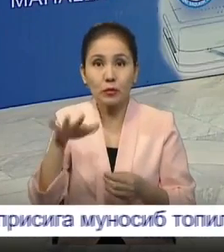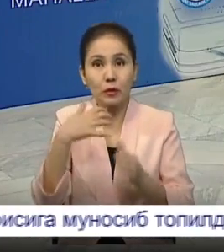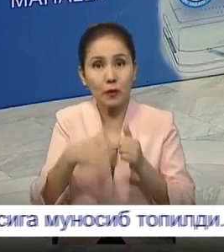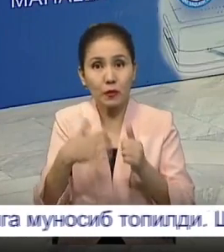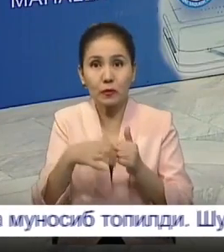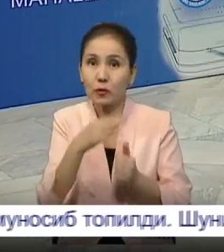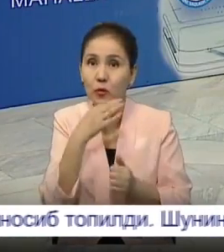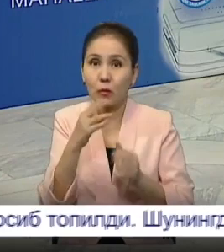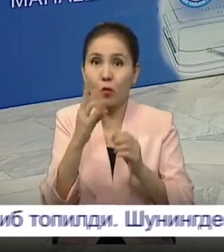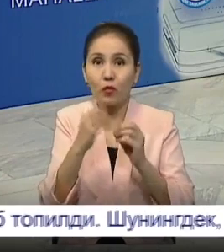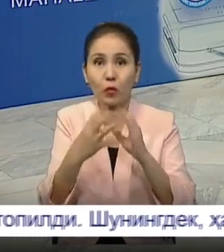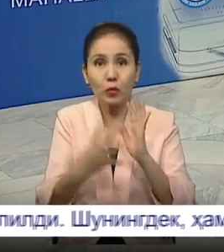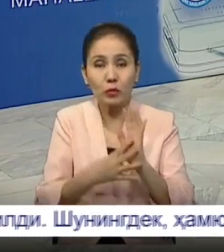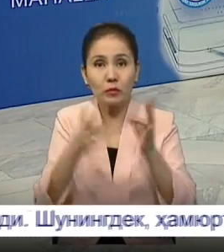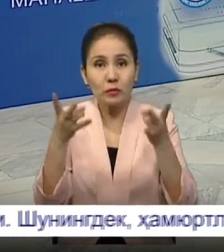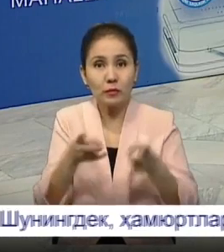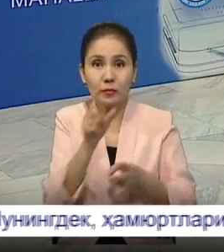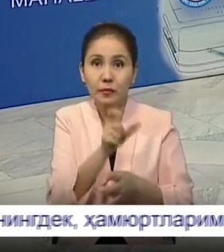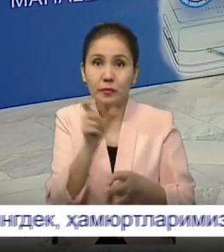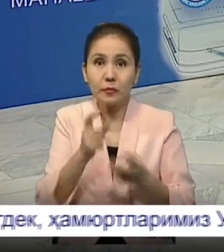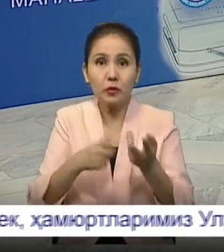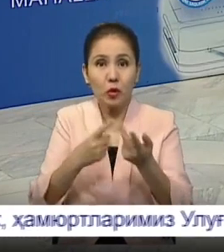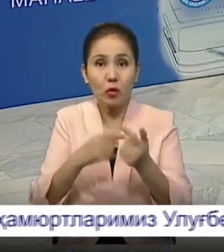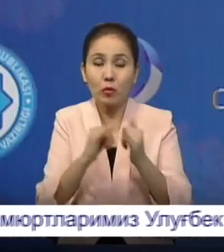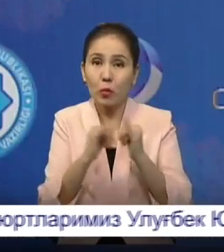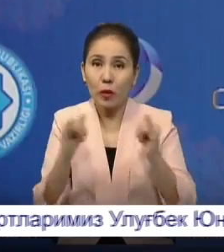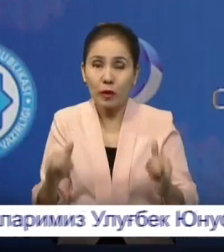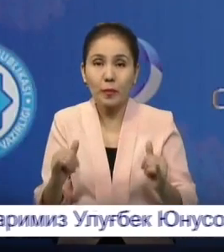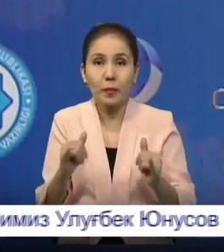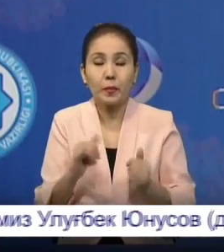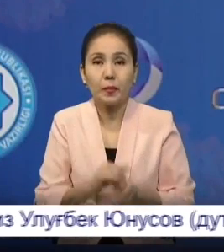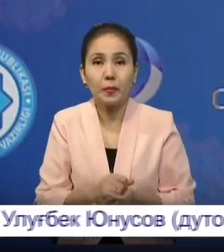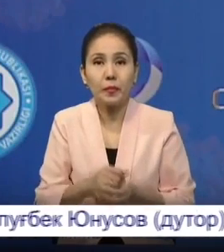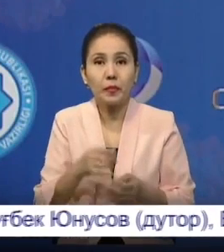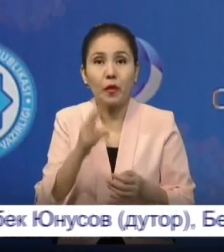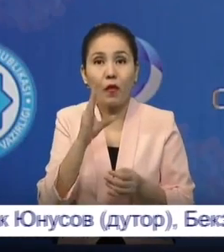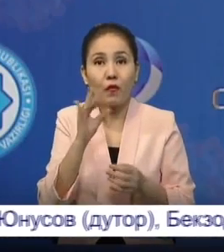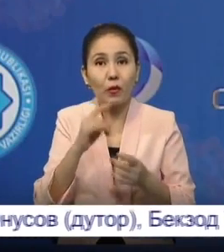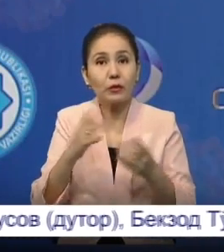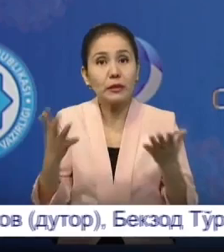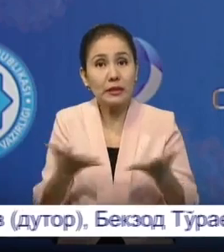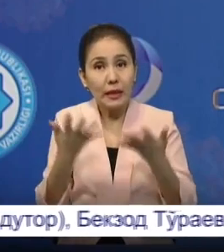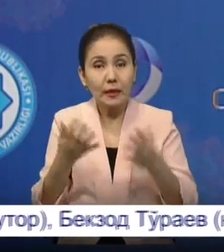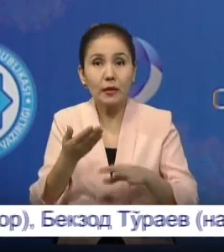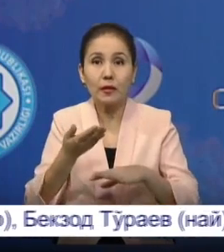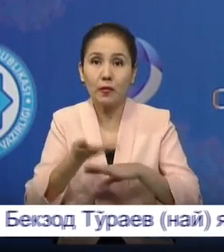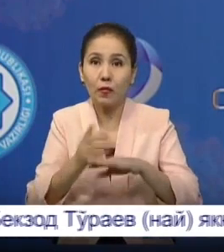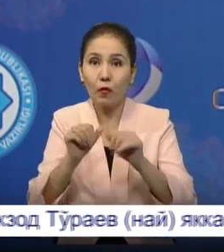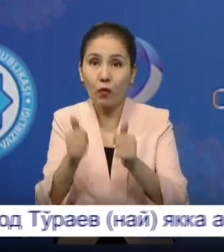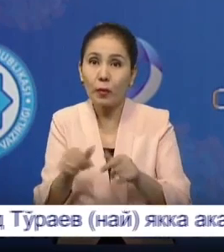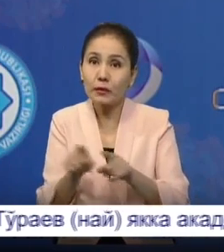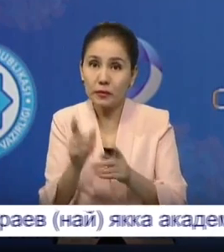orasida COVID-19 ga chalingan bemorlar soni ham ko'payib bormoqda. Ammo virusning yengil formasi bilan kasallanganlar